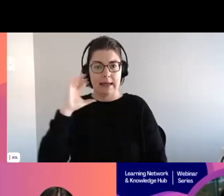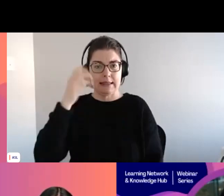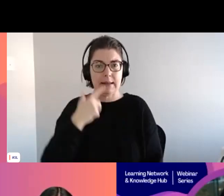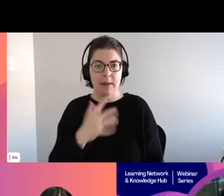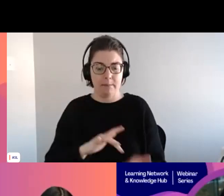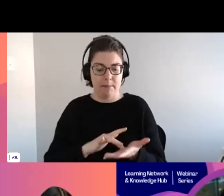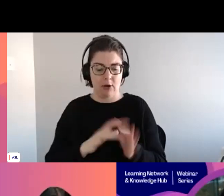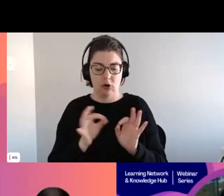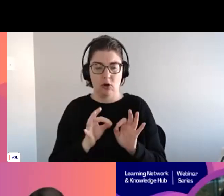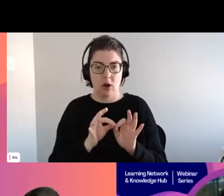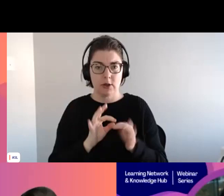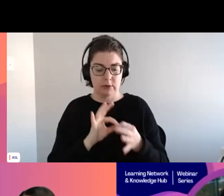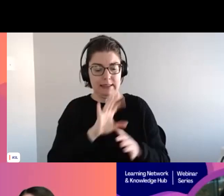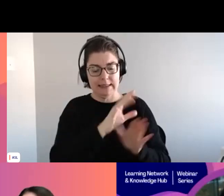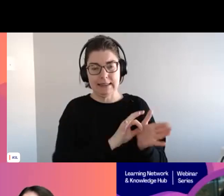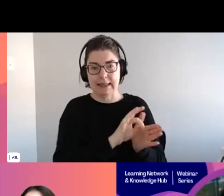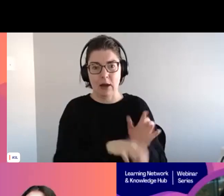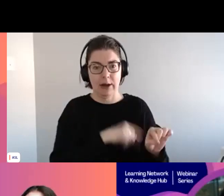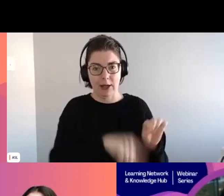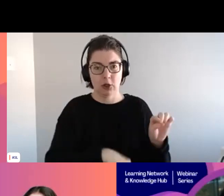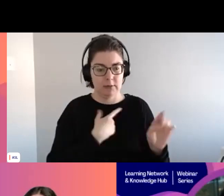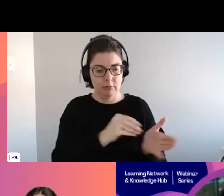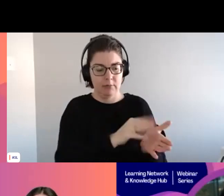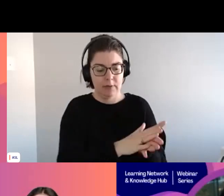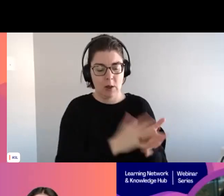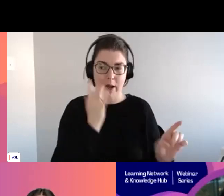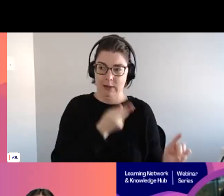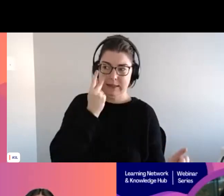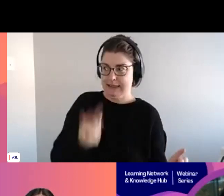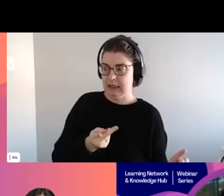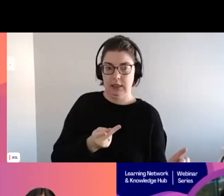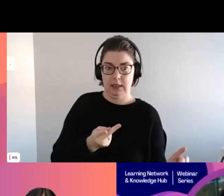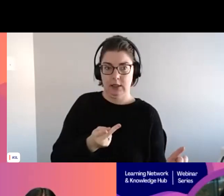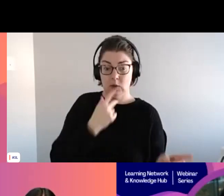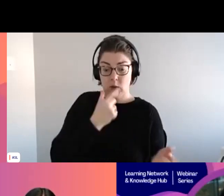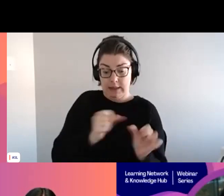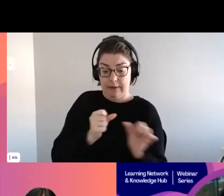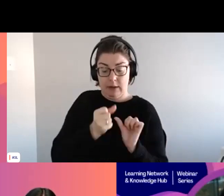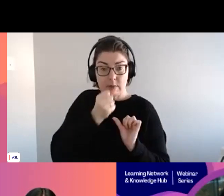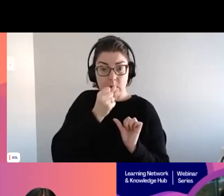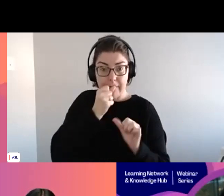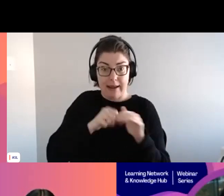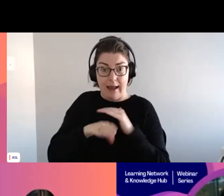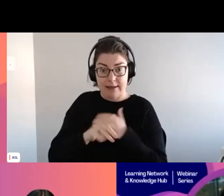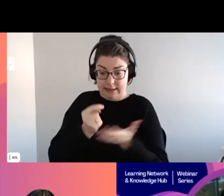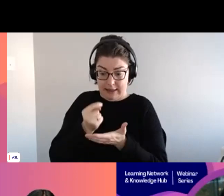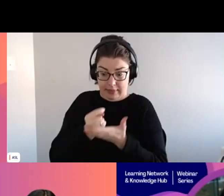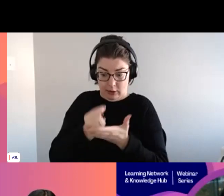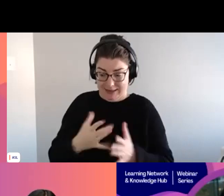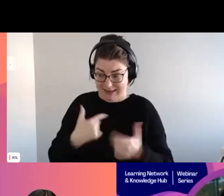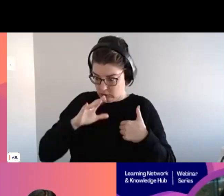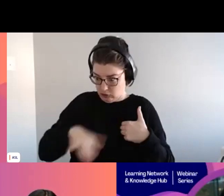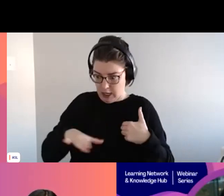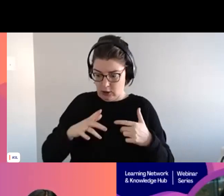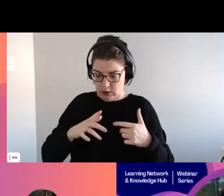enlever le permis de donc le permis de cette personne professionnelle et il faisait la même chose